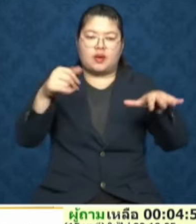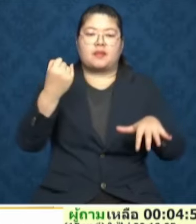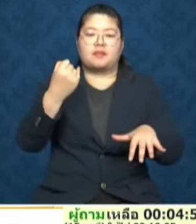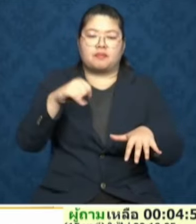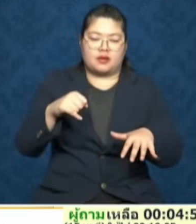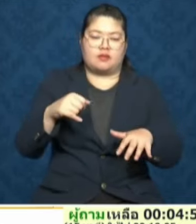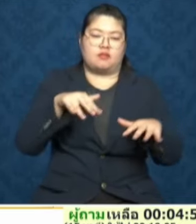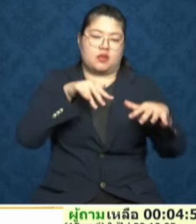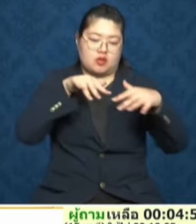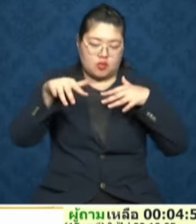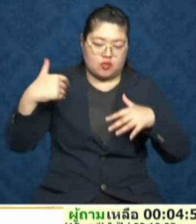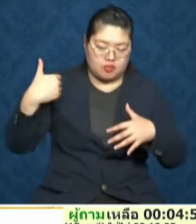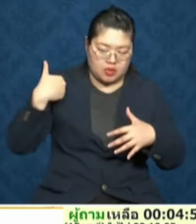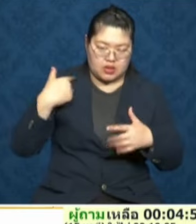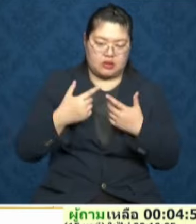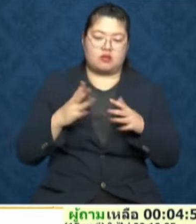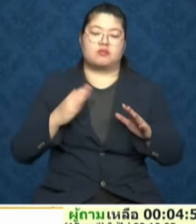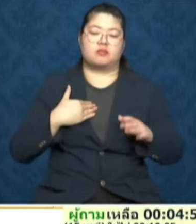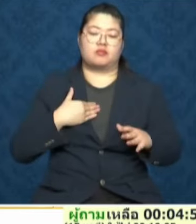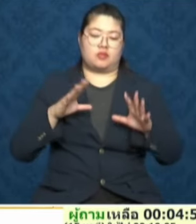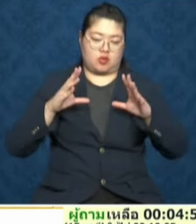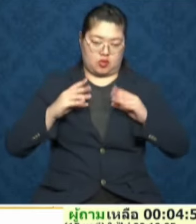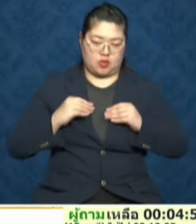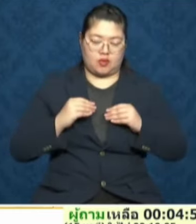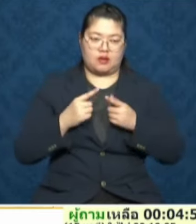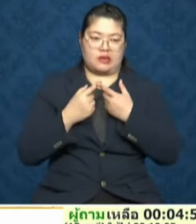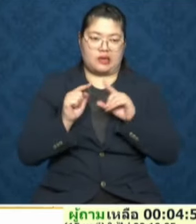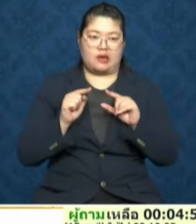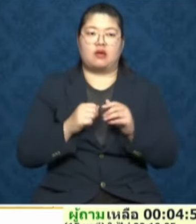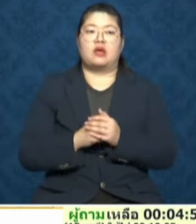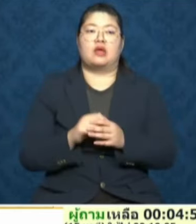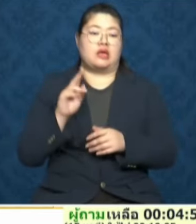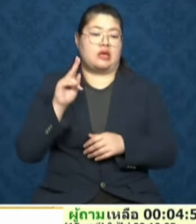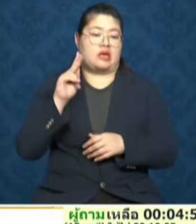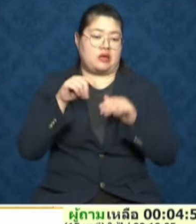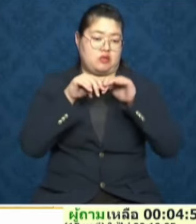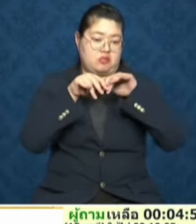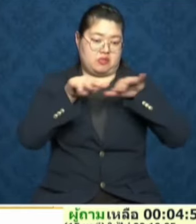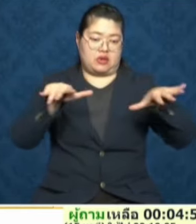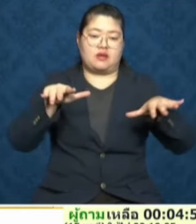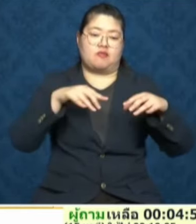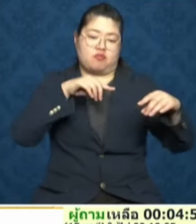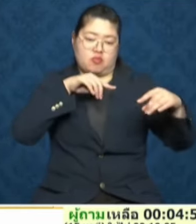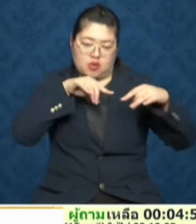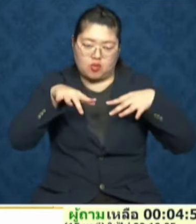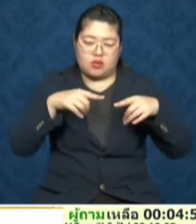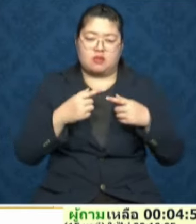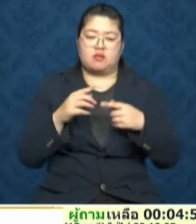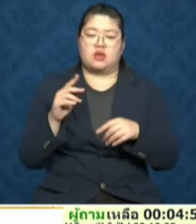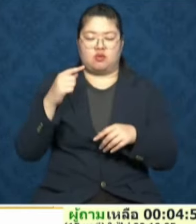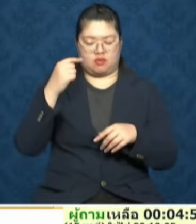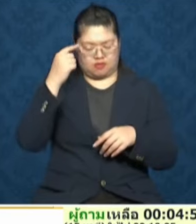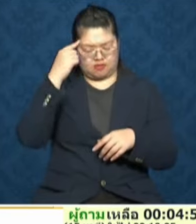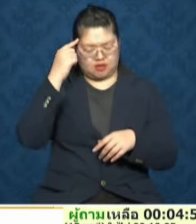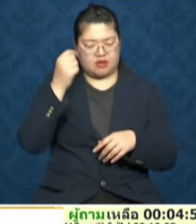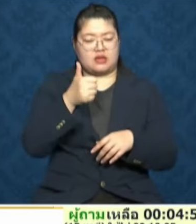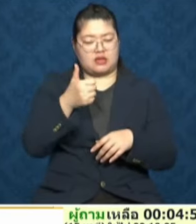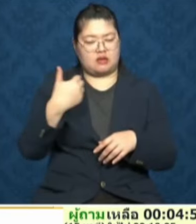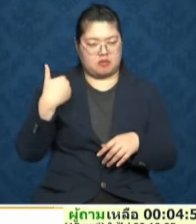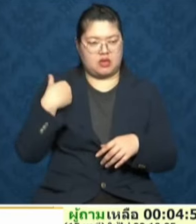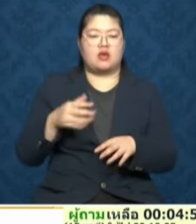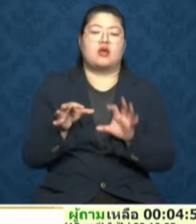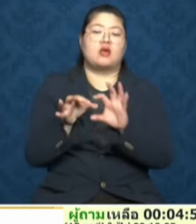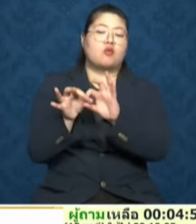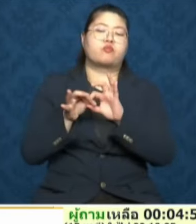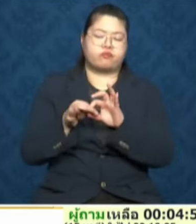ารศึษารี suppliesมัมีข้อดีอหลๆ ข้อเช่นเดยวกันขอบคุณที่ห่งยายค